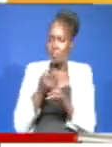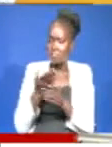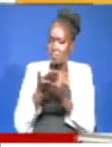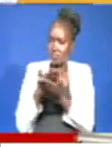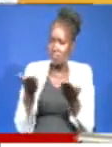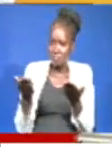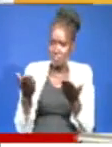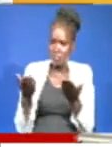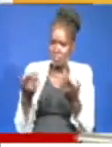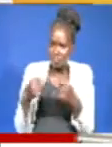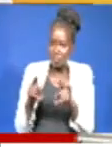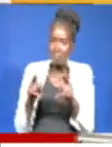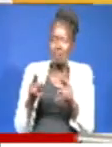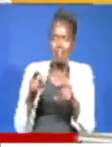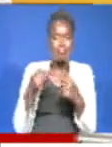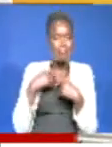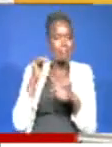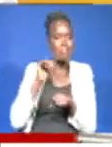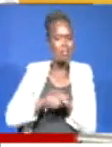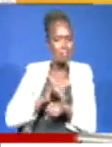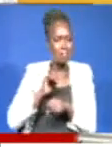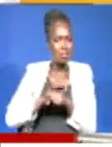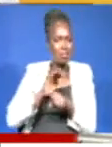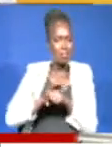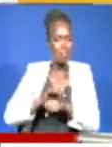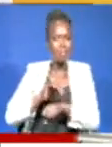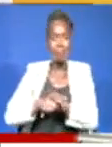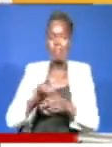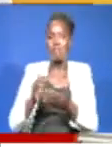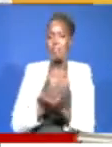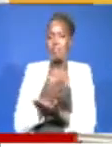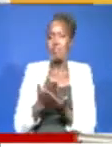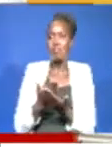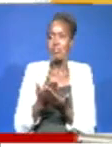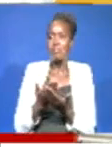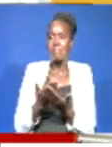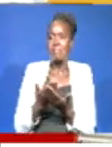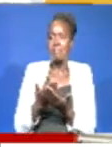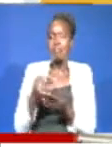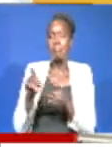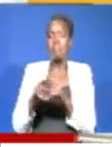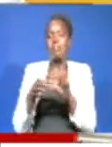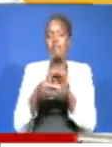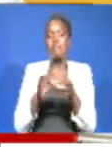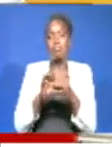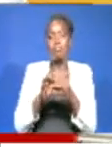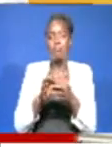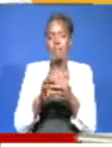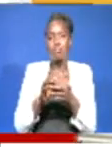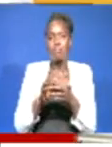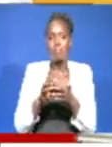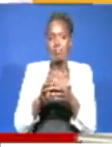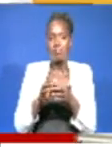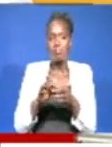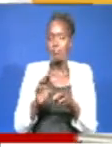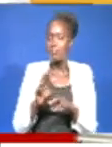na mfugo mzuri sana, wengi wao bado hawajapata kuunganishwa na kutumia mitaalamu